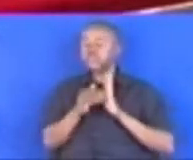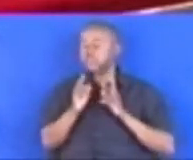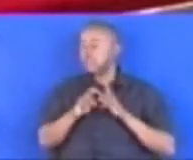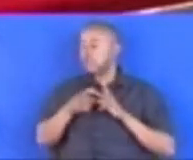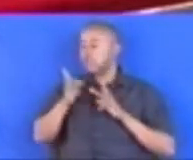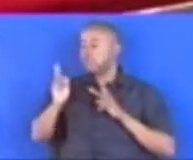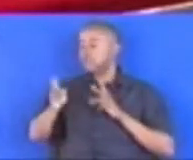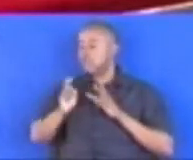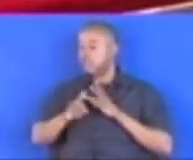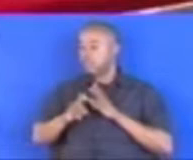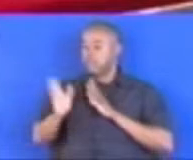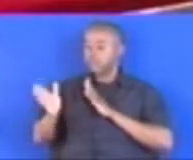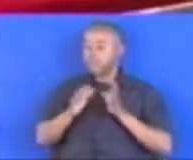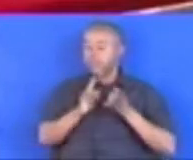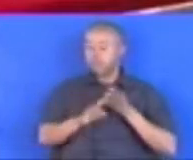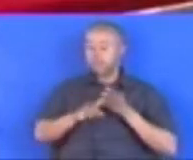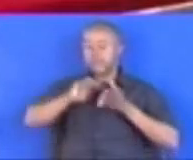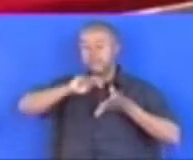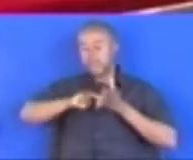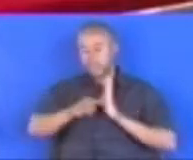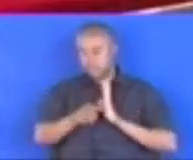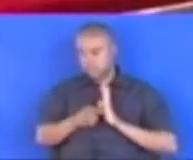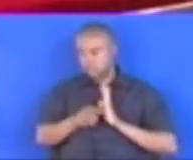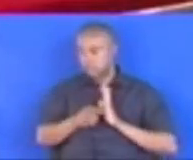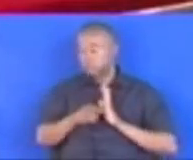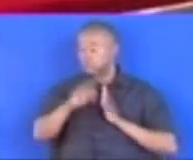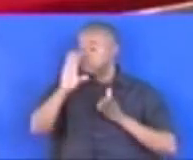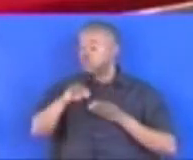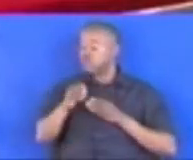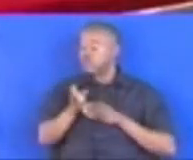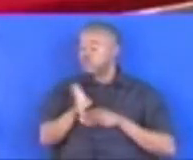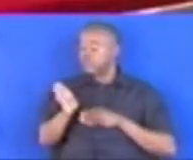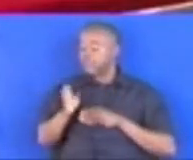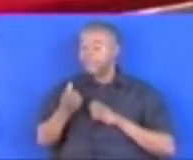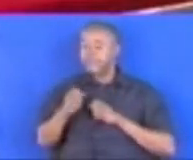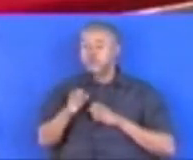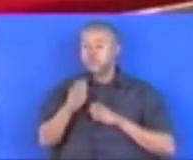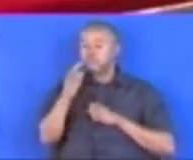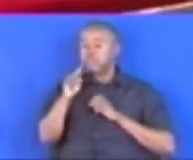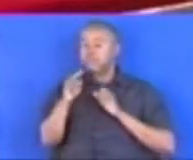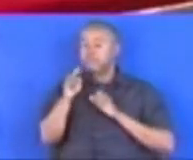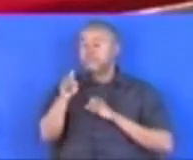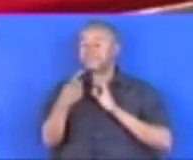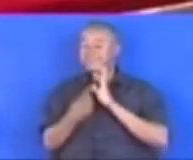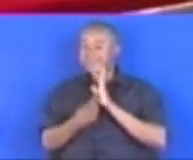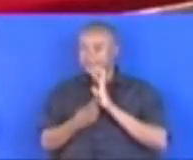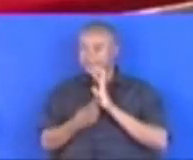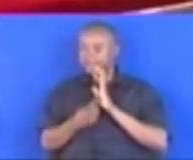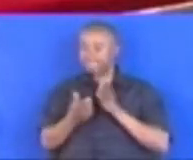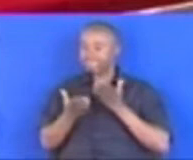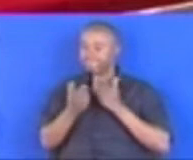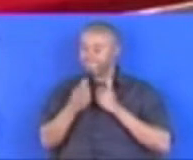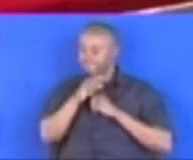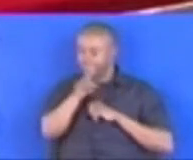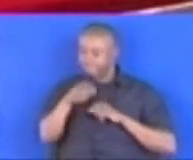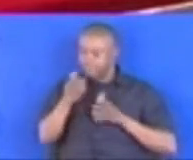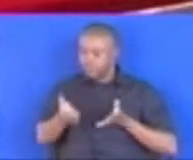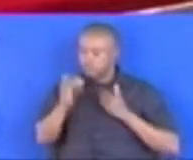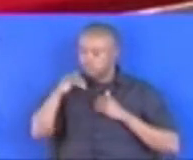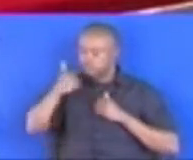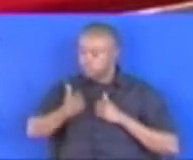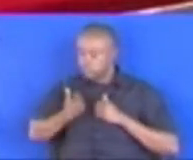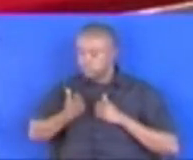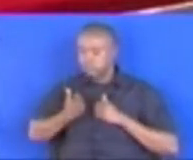sera, mipango na mikakati. Jumla tumetenga bilioni 1.6 kwa ajili hiyo, ikiwa ni pamoja na kuwawezesha